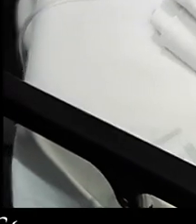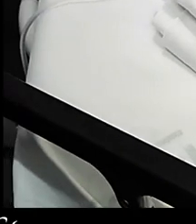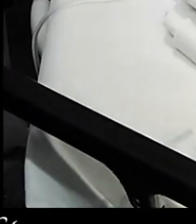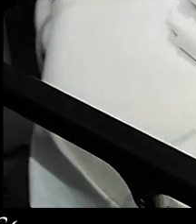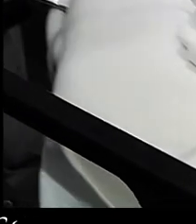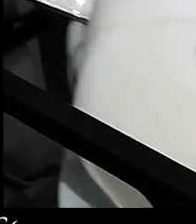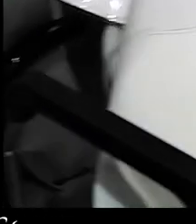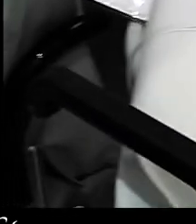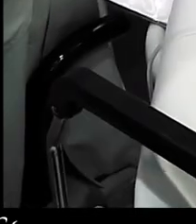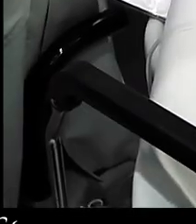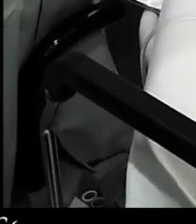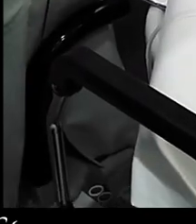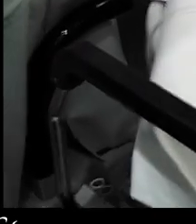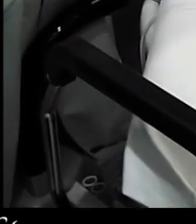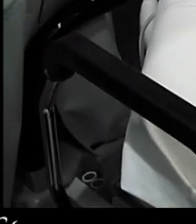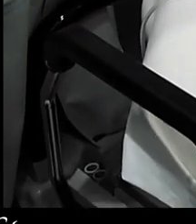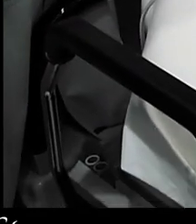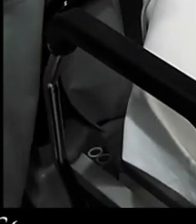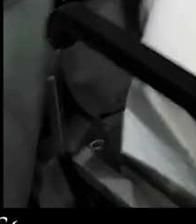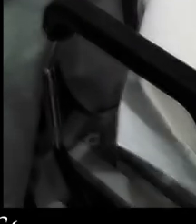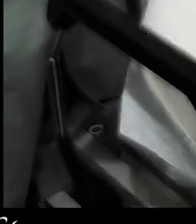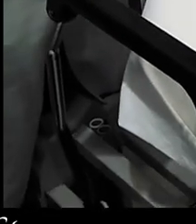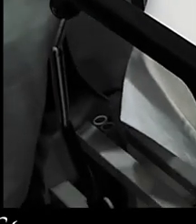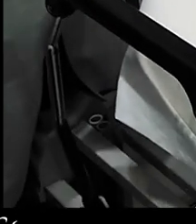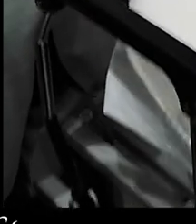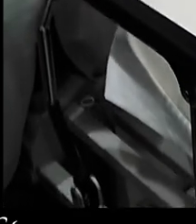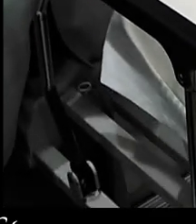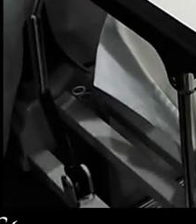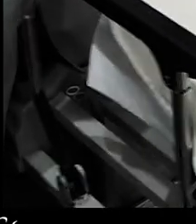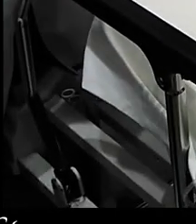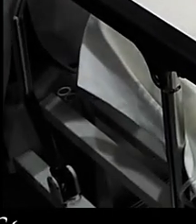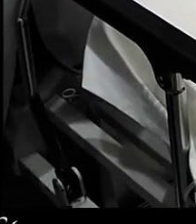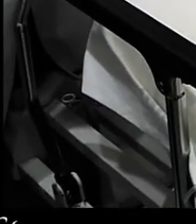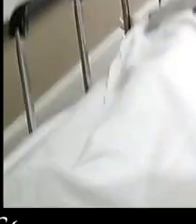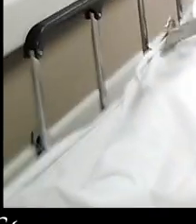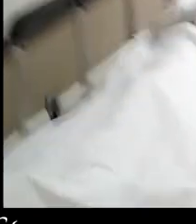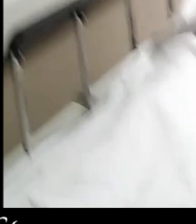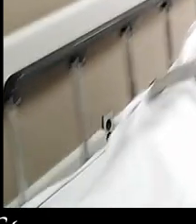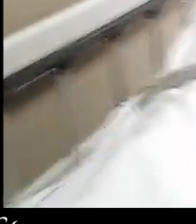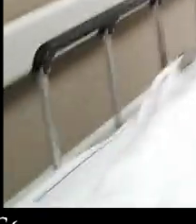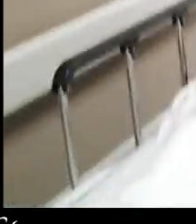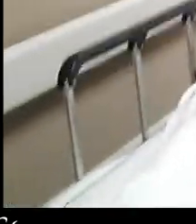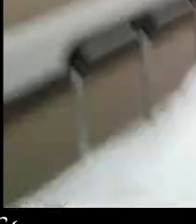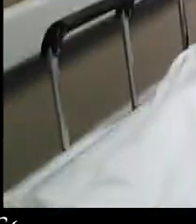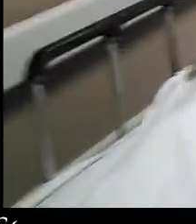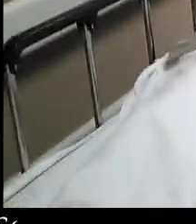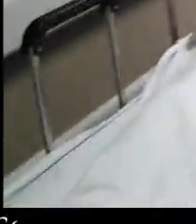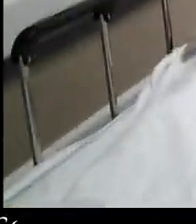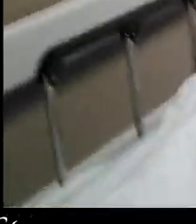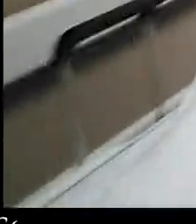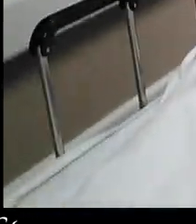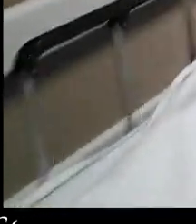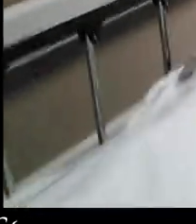цаашаа юу шилжүүлж хүлээс биеэ зайлсан эсвэл тавчараа за